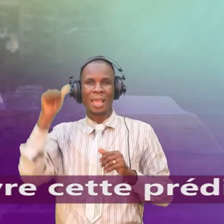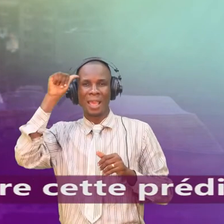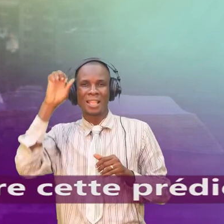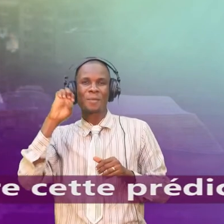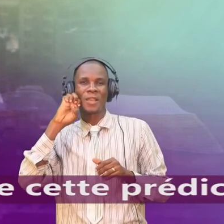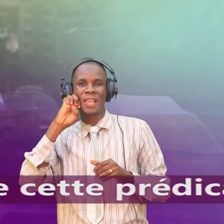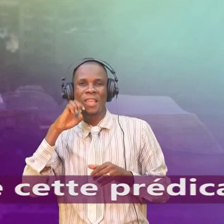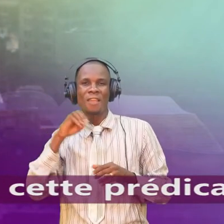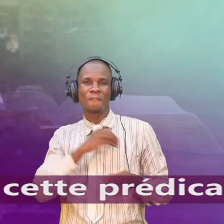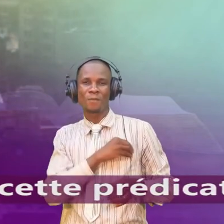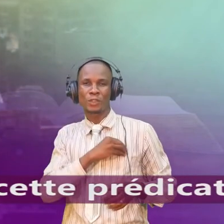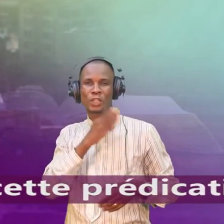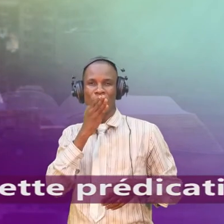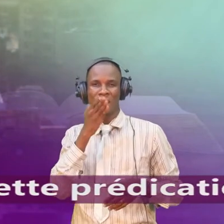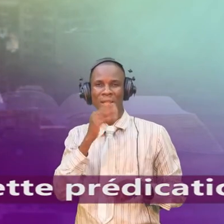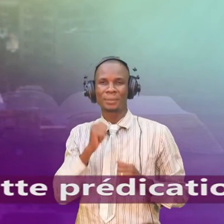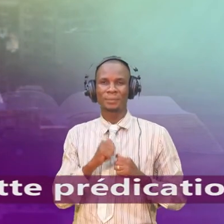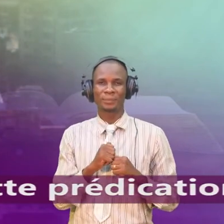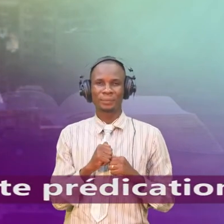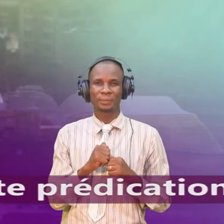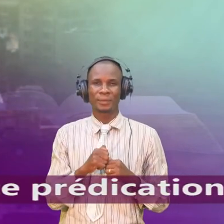ya ule mwana kondoo.